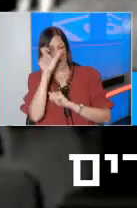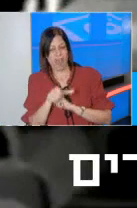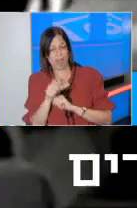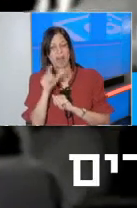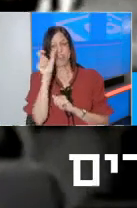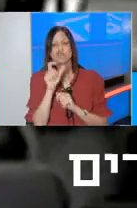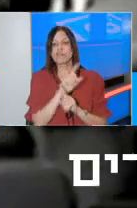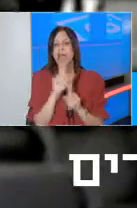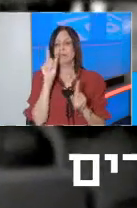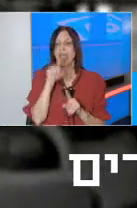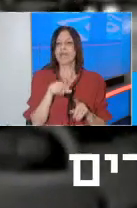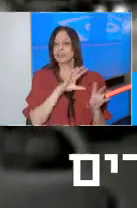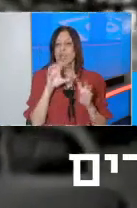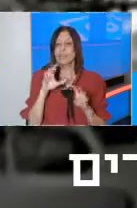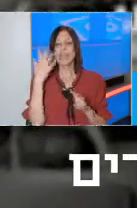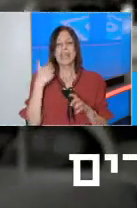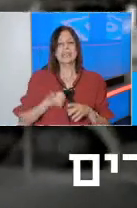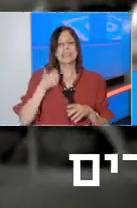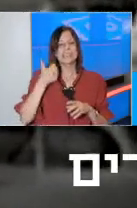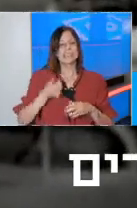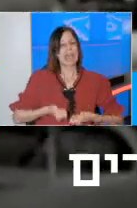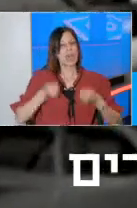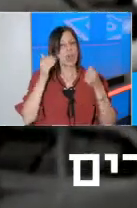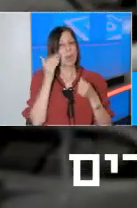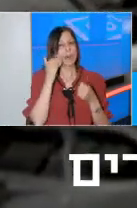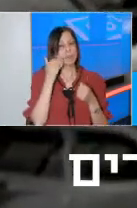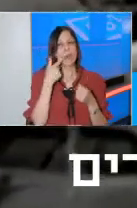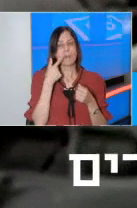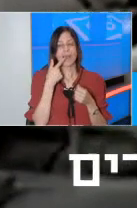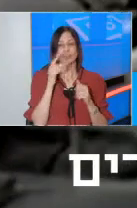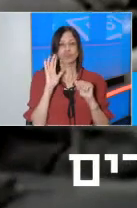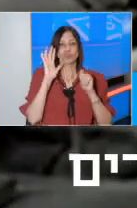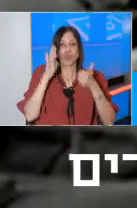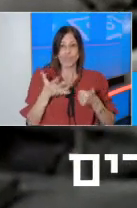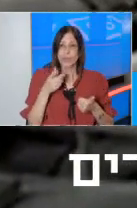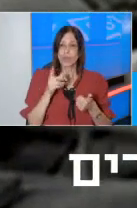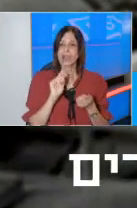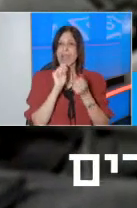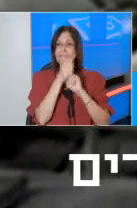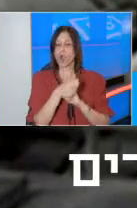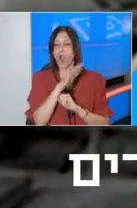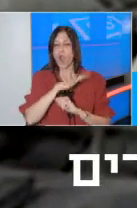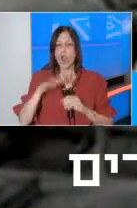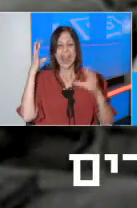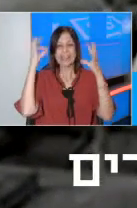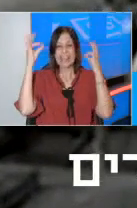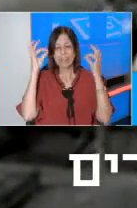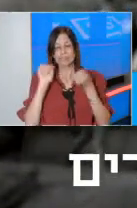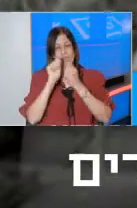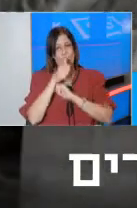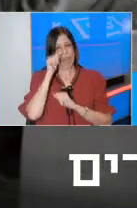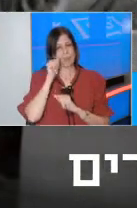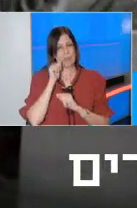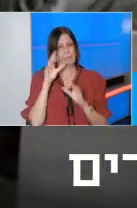ב-1900, בארצות הברית, היה שר חינוך בשם ריצ'רד פרט, הוא אמר שתוך 6 שנים הוא פשוט יהפוך את כל האינדיאנים ללבנים